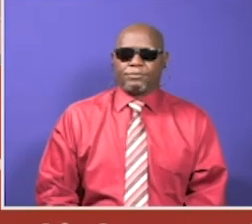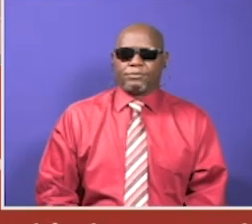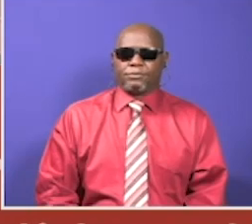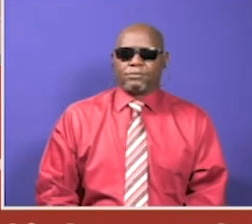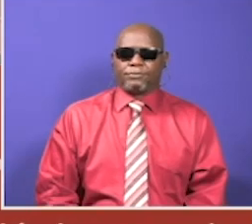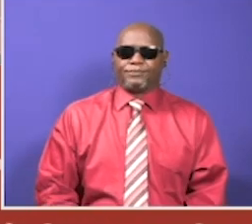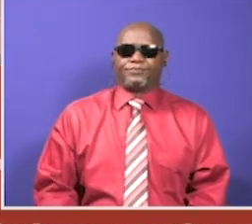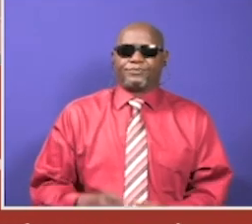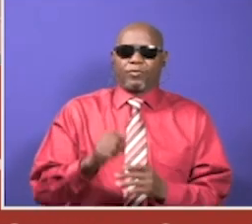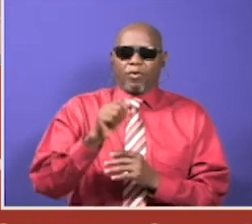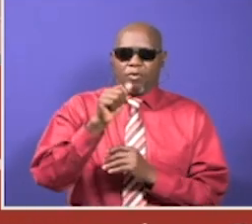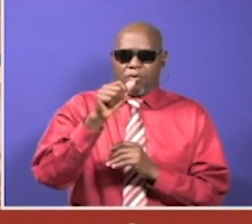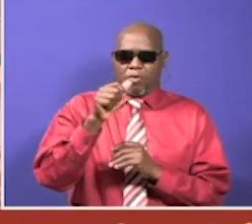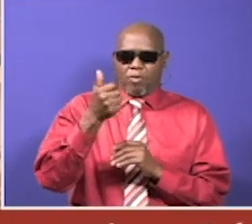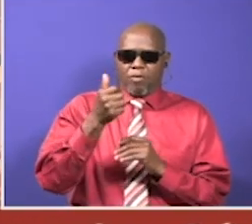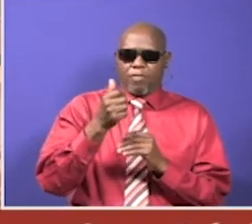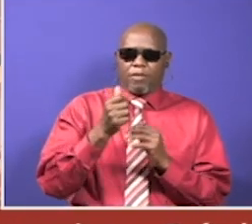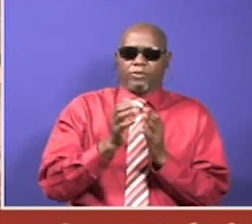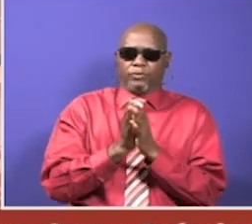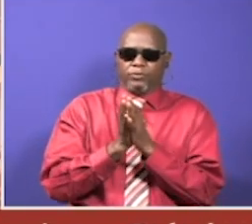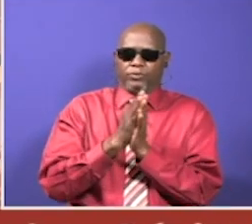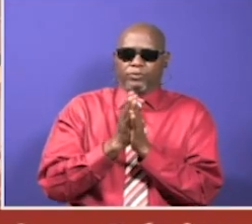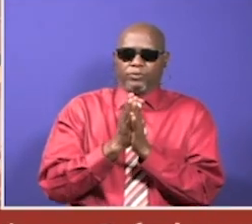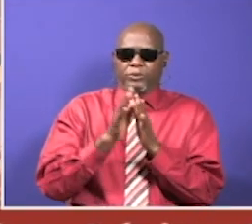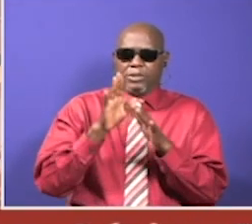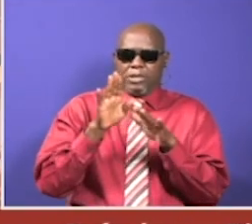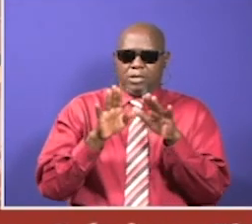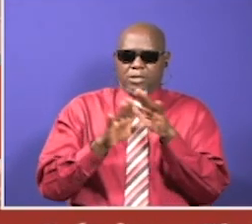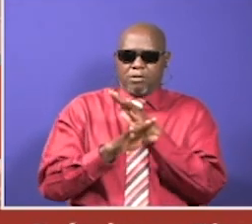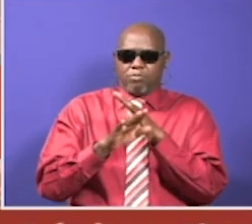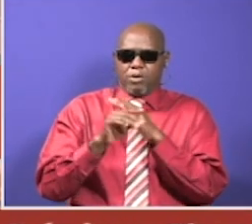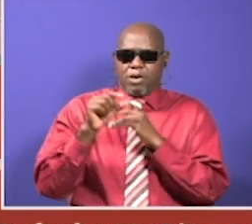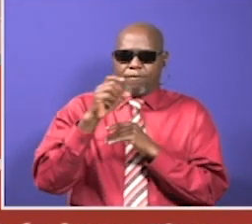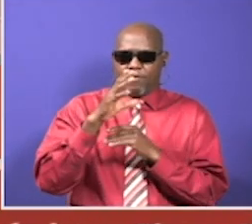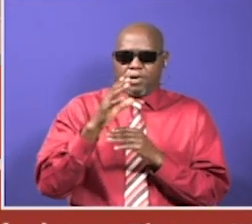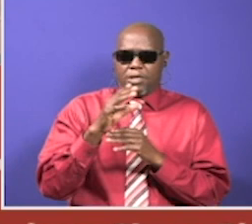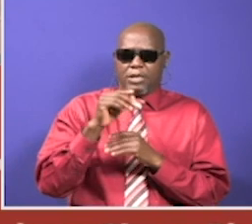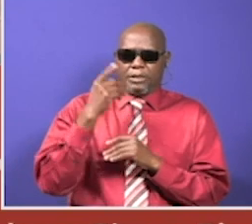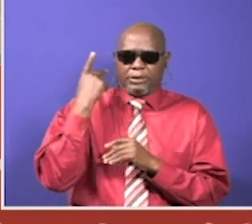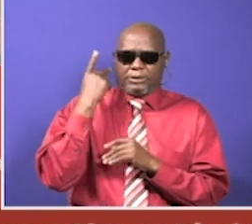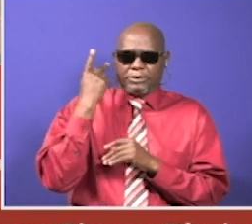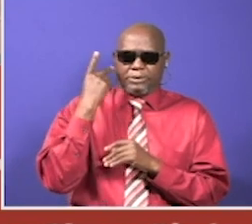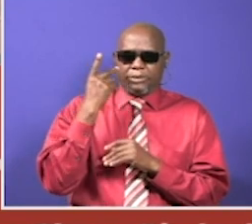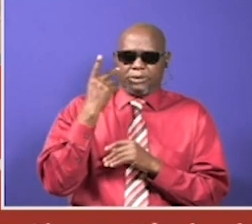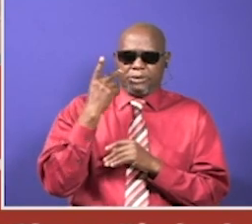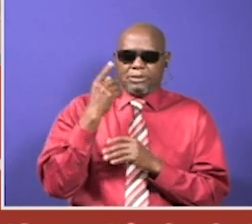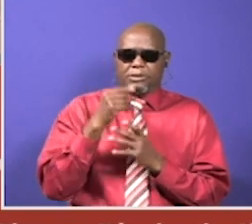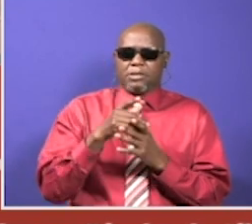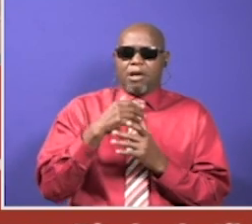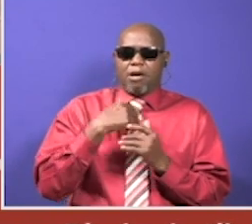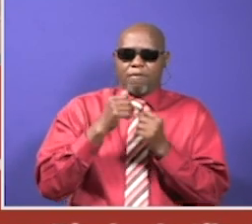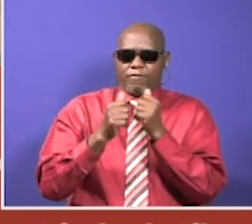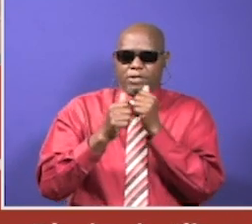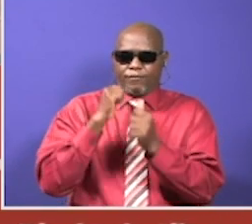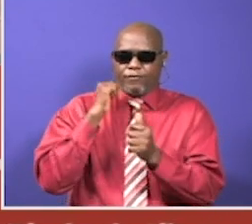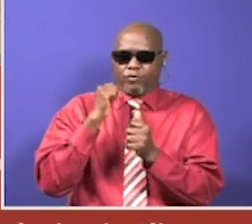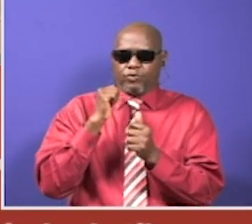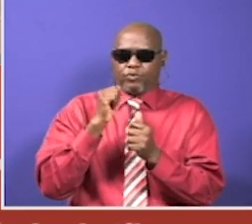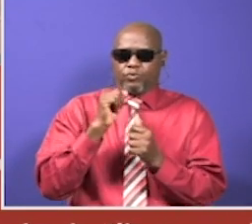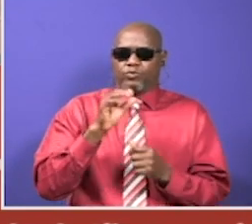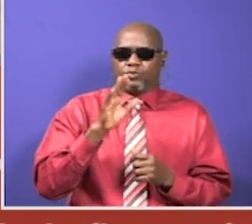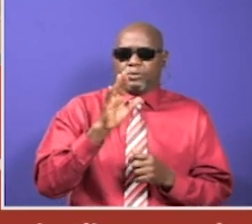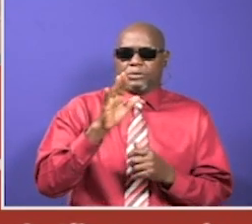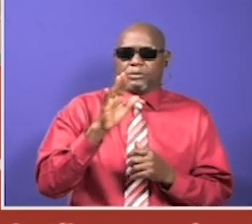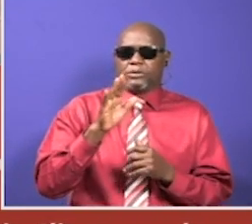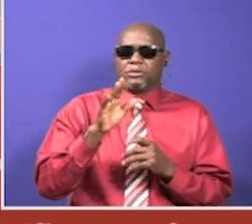Na kwingineko ni kuwa naibu gavana wa kaunti ya Kisii, Daktari Robert Monda, amekana madai yote manne yanayomkabili. Akiwa